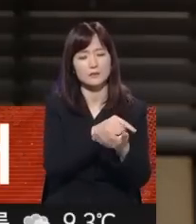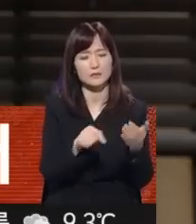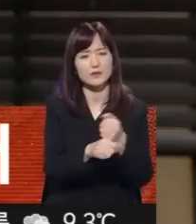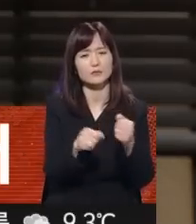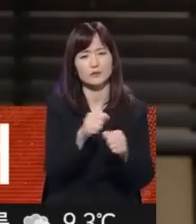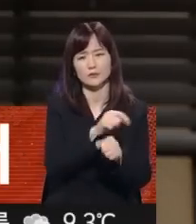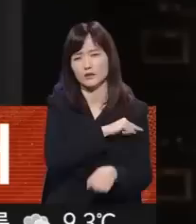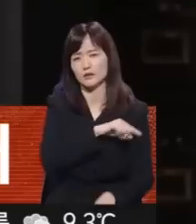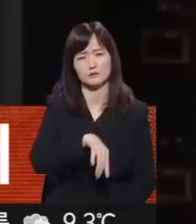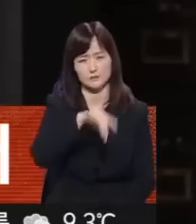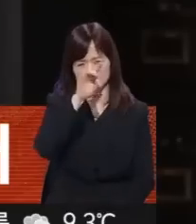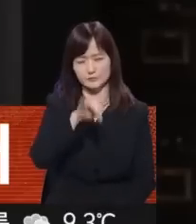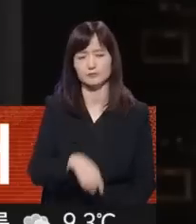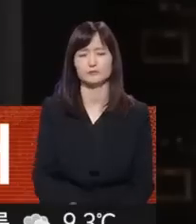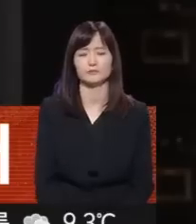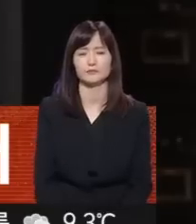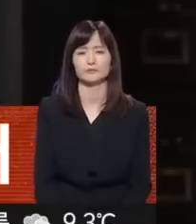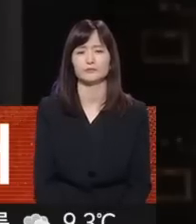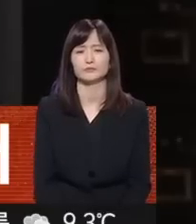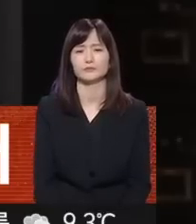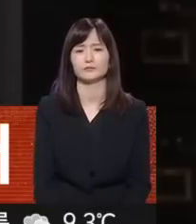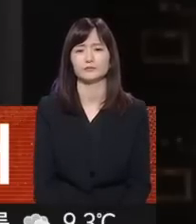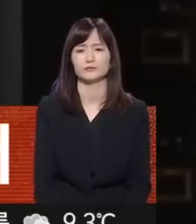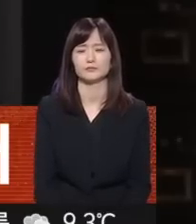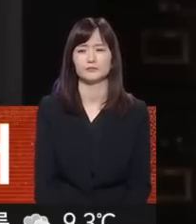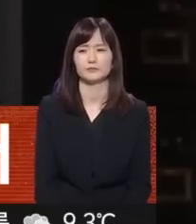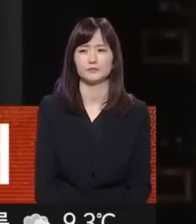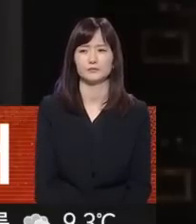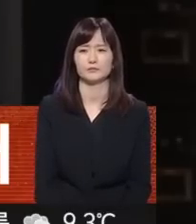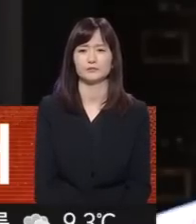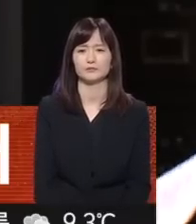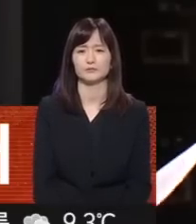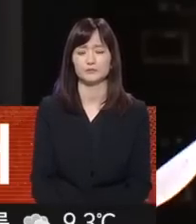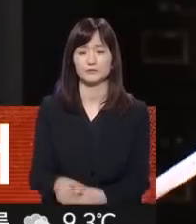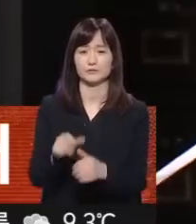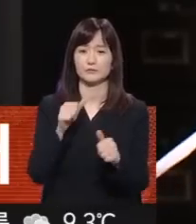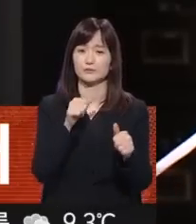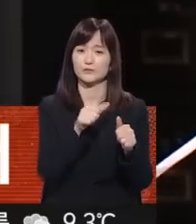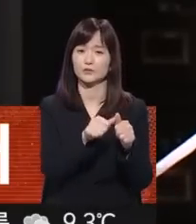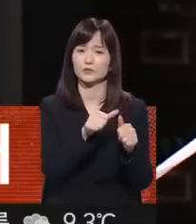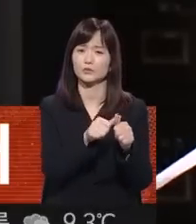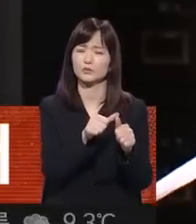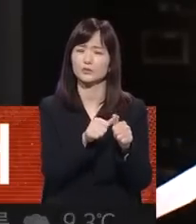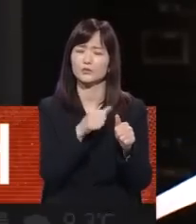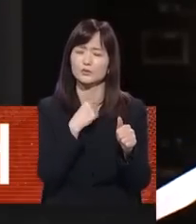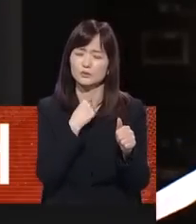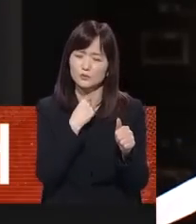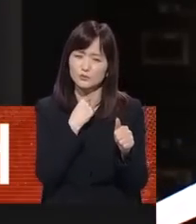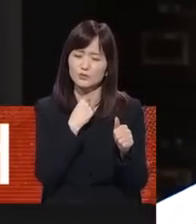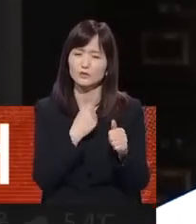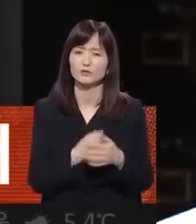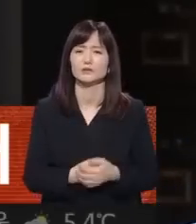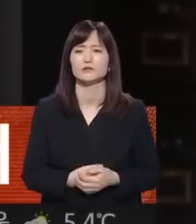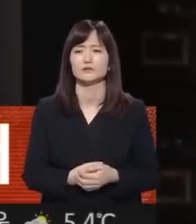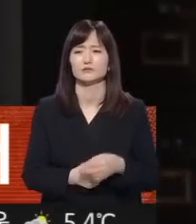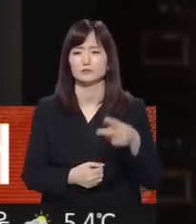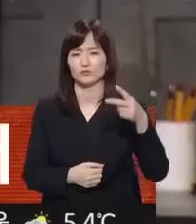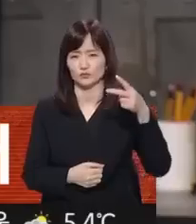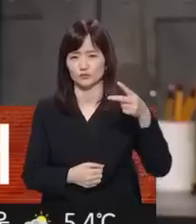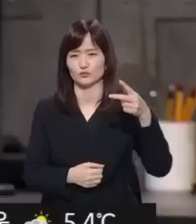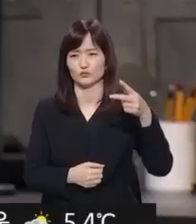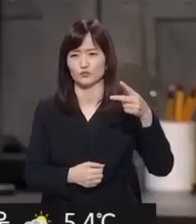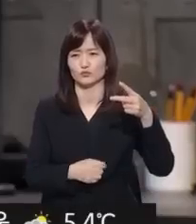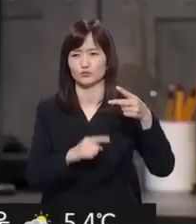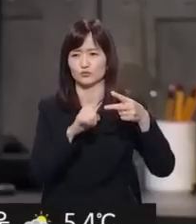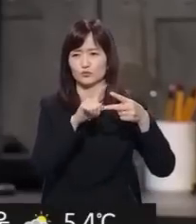싶습니다 좀 말씀 부탁드릴게요 일단 조언을 좀 얻고 싶다고 하셨어요 뭐 두 가지 측면에서 먼저